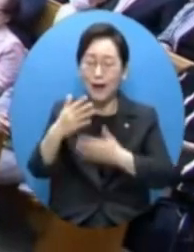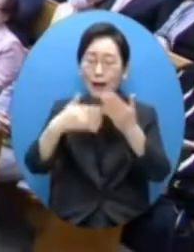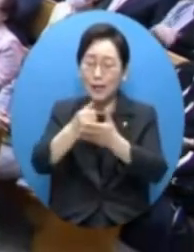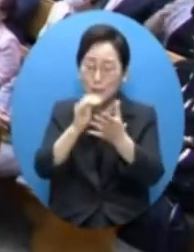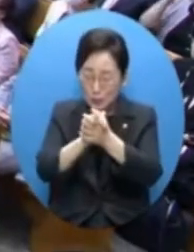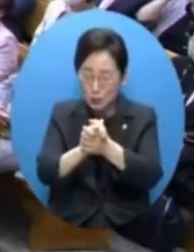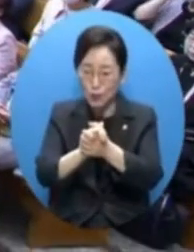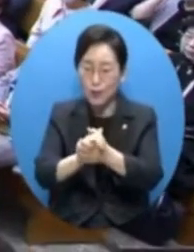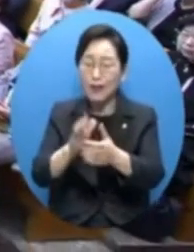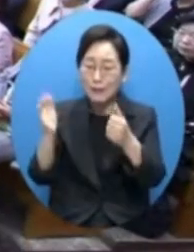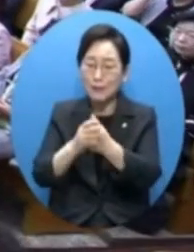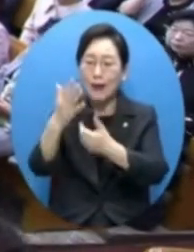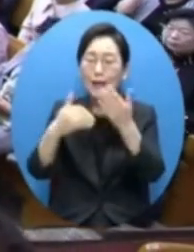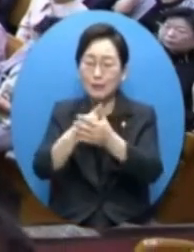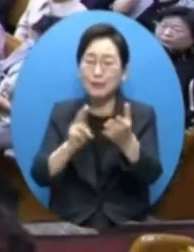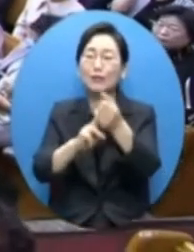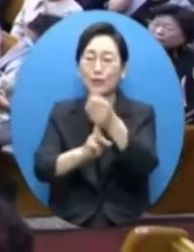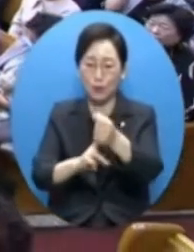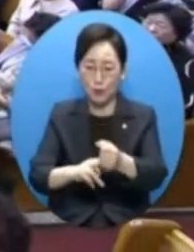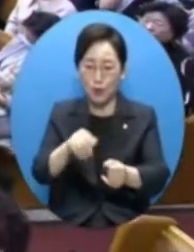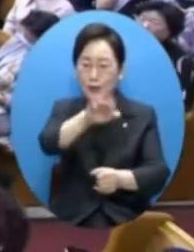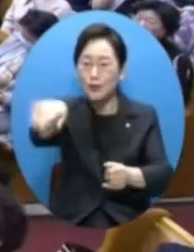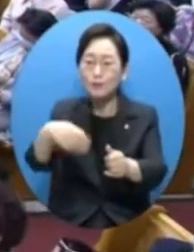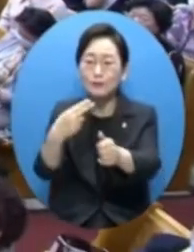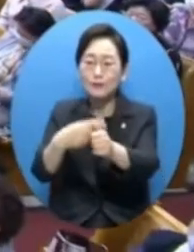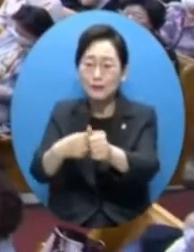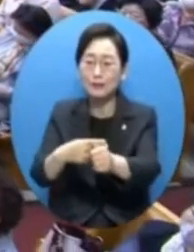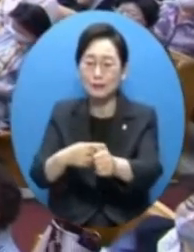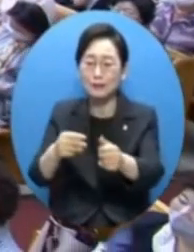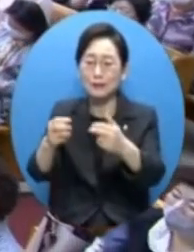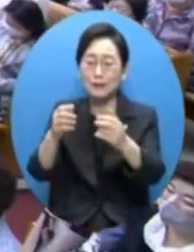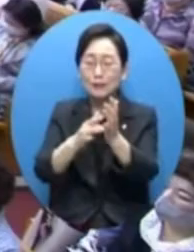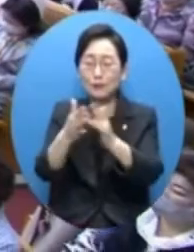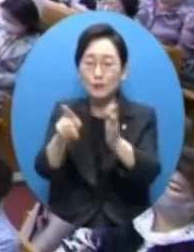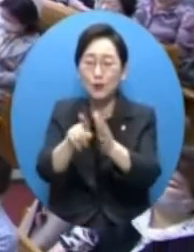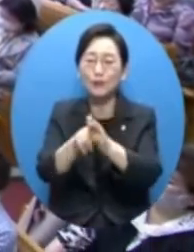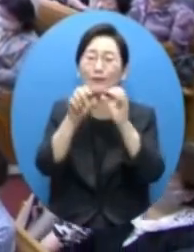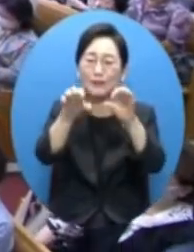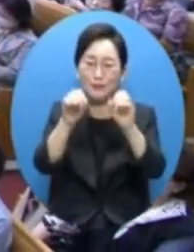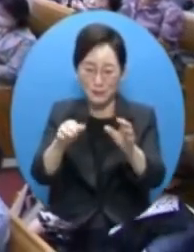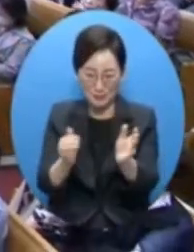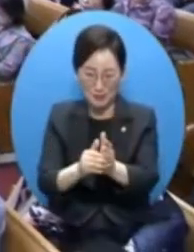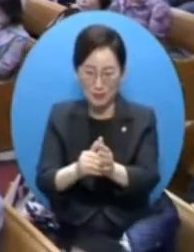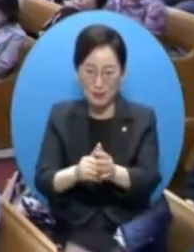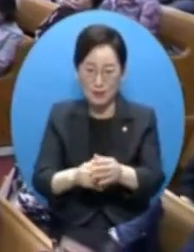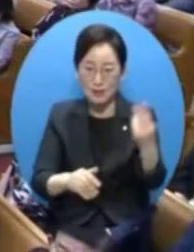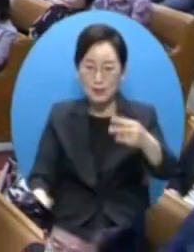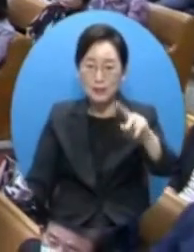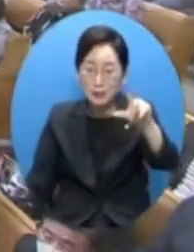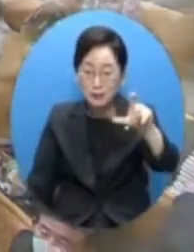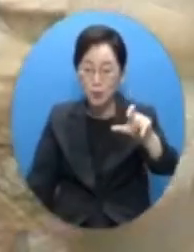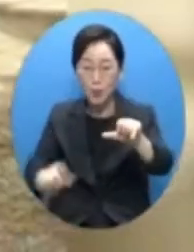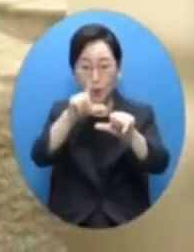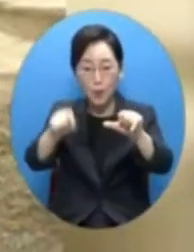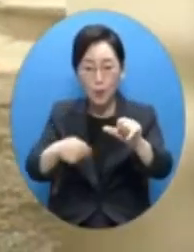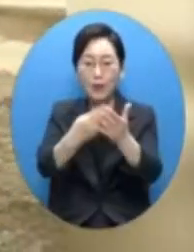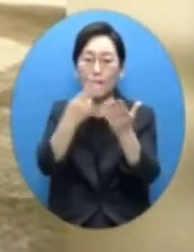오히려 의사들에게 예수님을 전했습니다. 그래서 2015년 5월 달에 퇴원을 하고